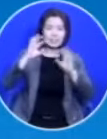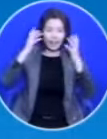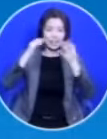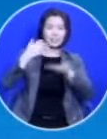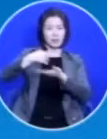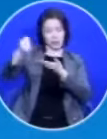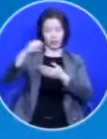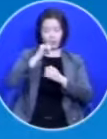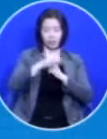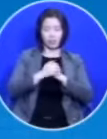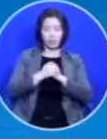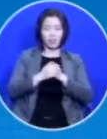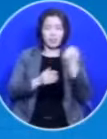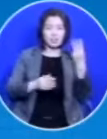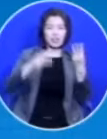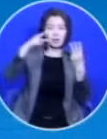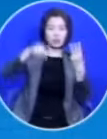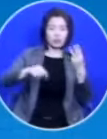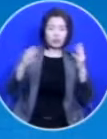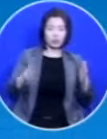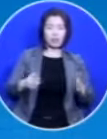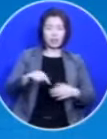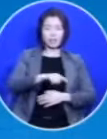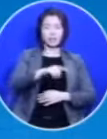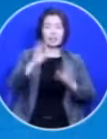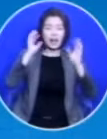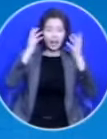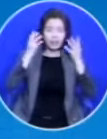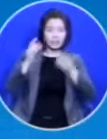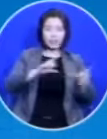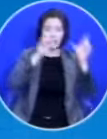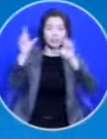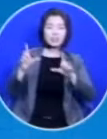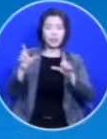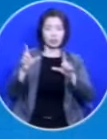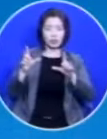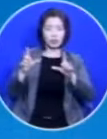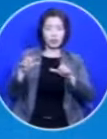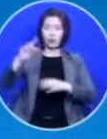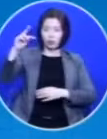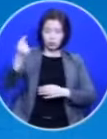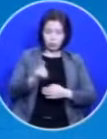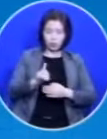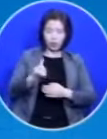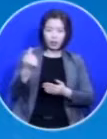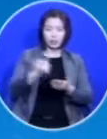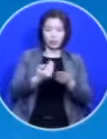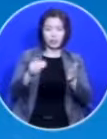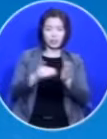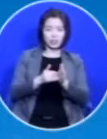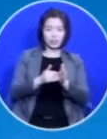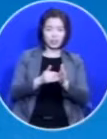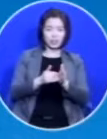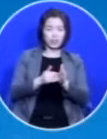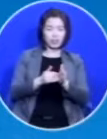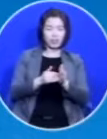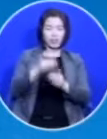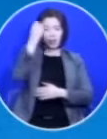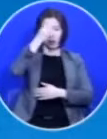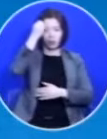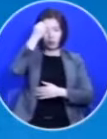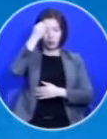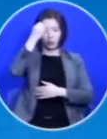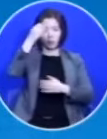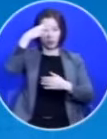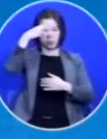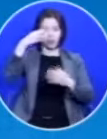아이들에게 3주간 동안 그 아이들과 같이 지내고 그리고는 돌아왔는데 고 3 내내